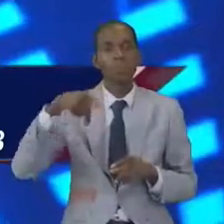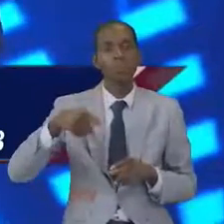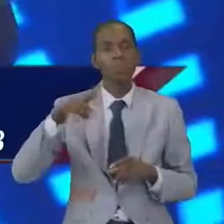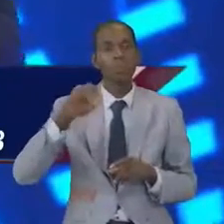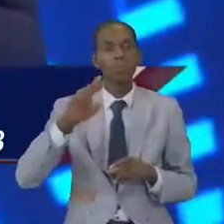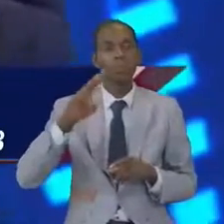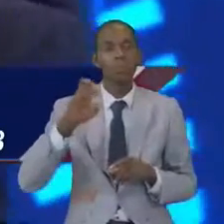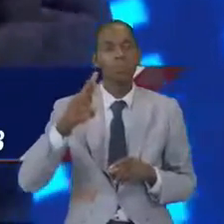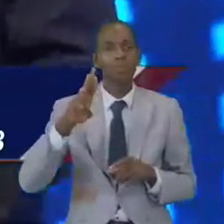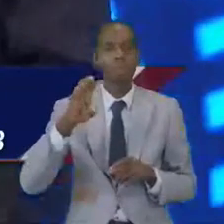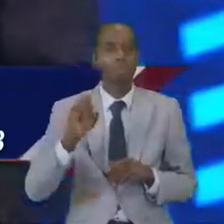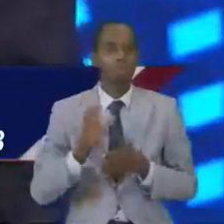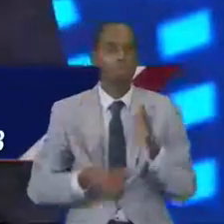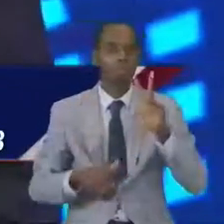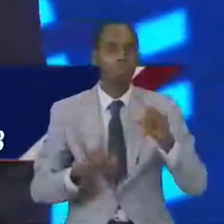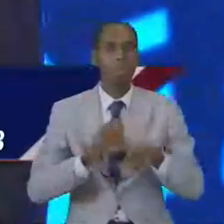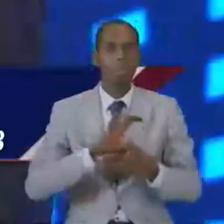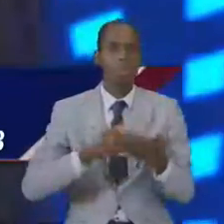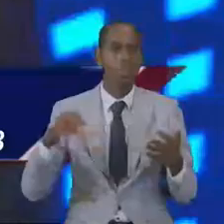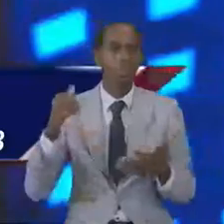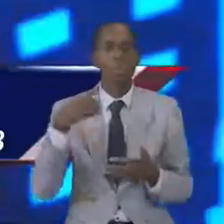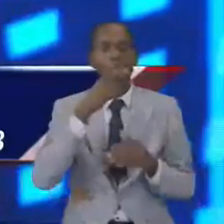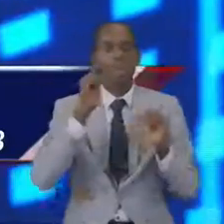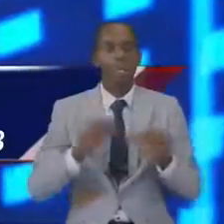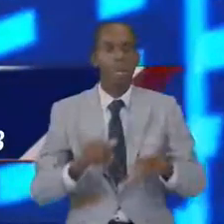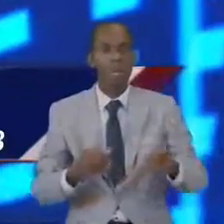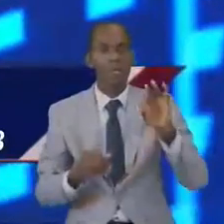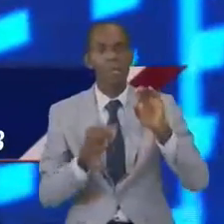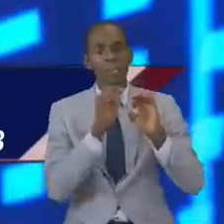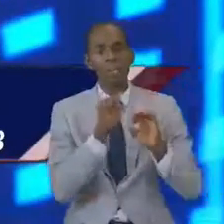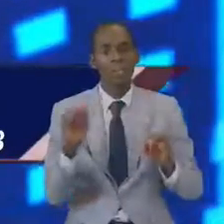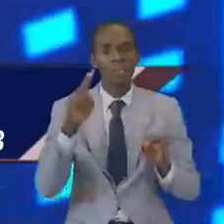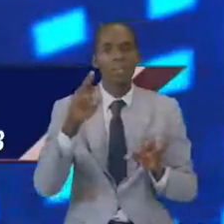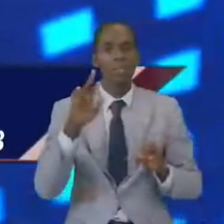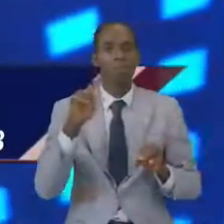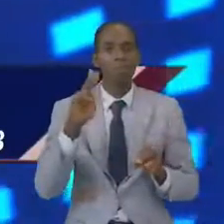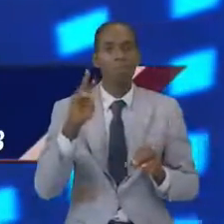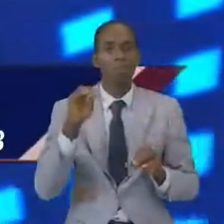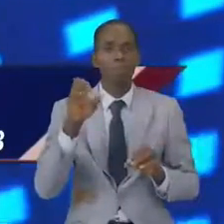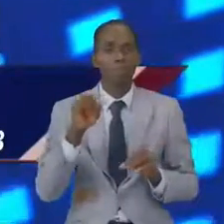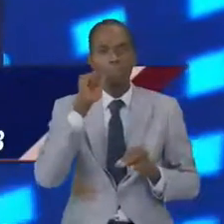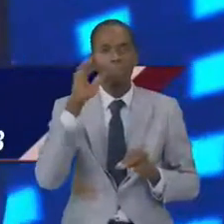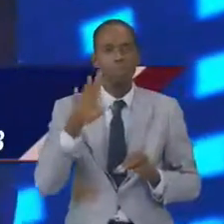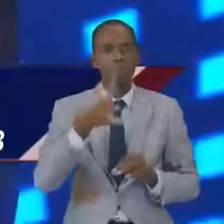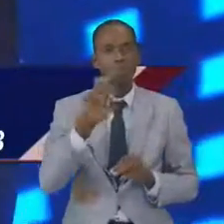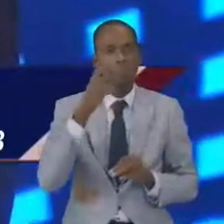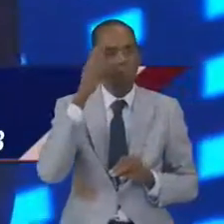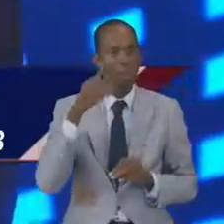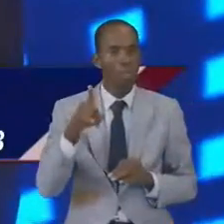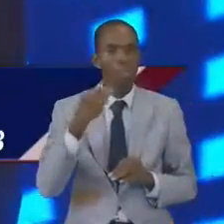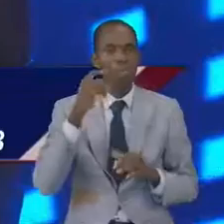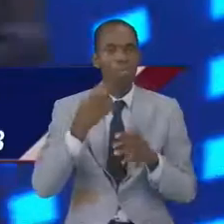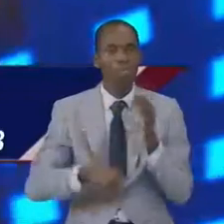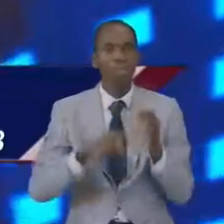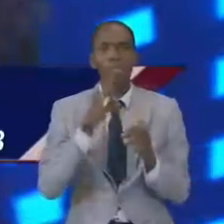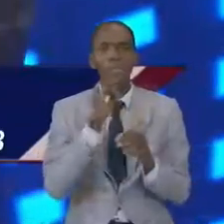verset 10 proverbe 31 verset 10 qui peut trouver une femme vertueuse elle a bien